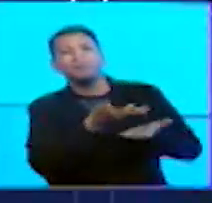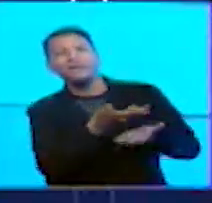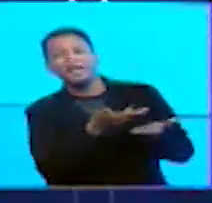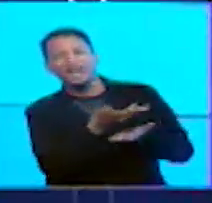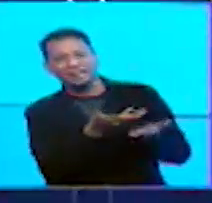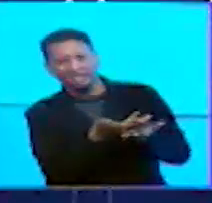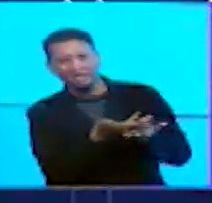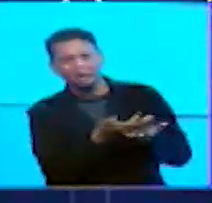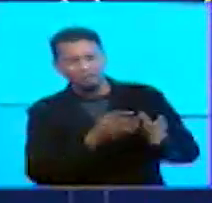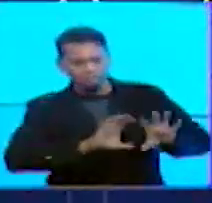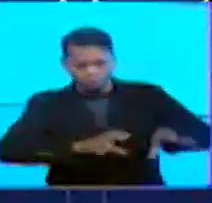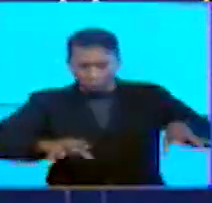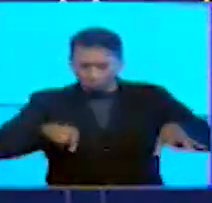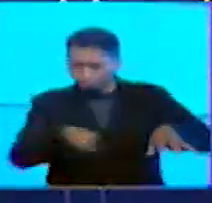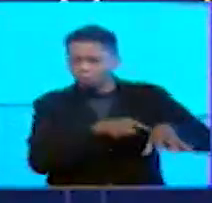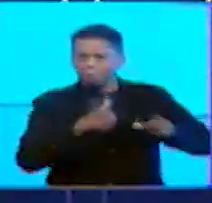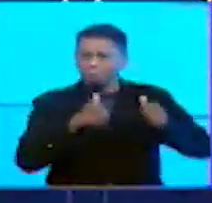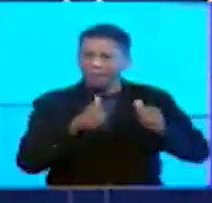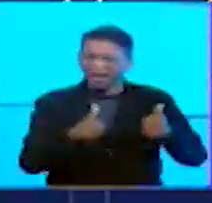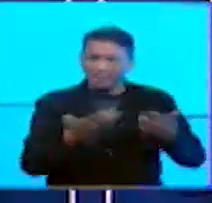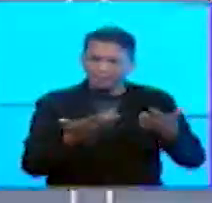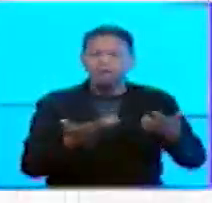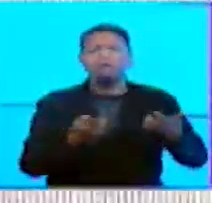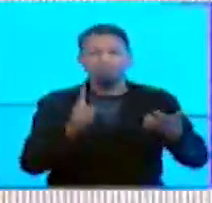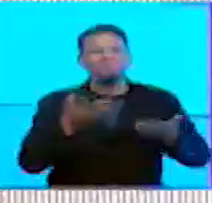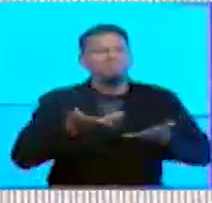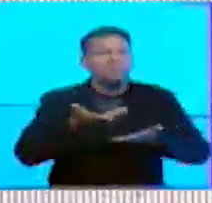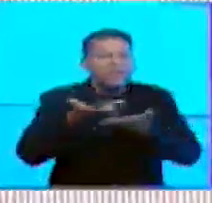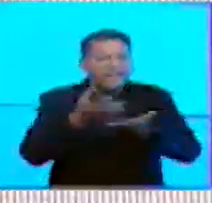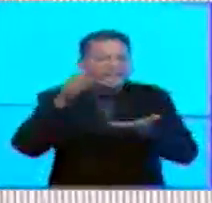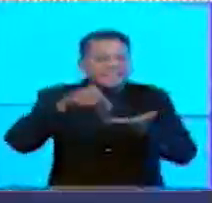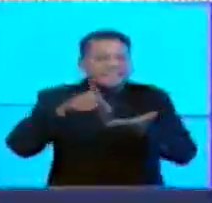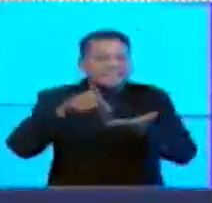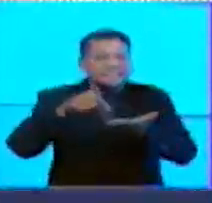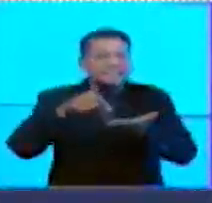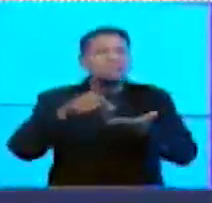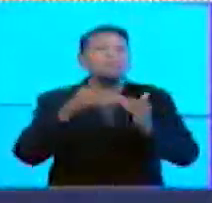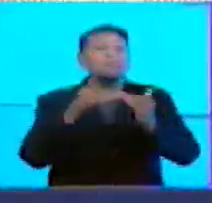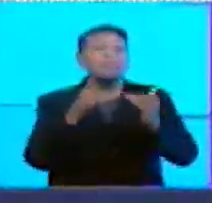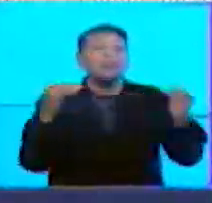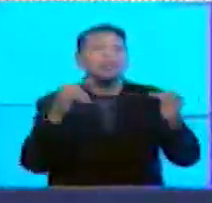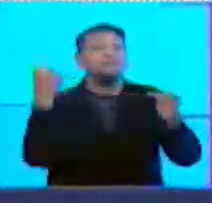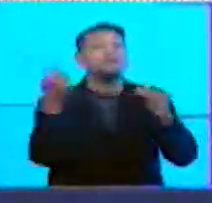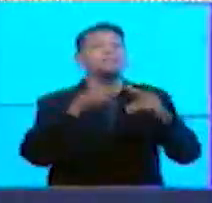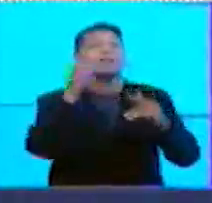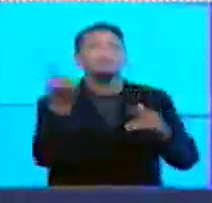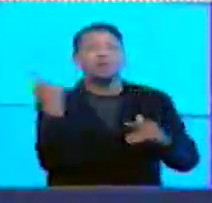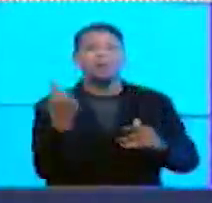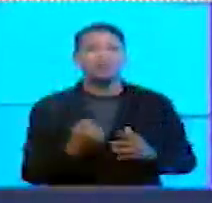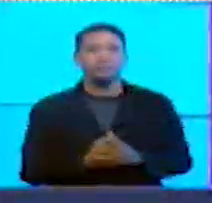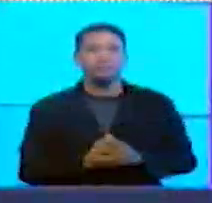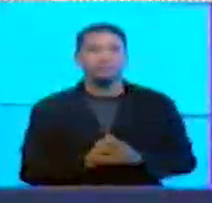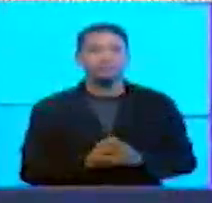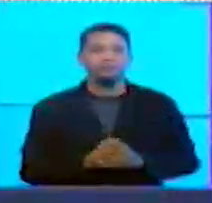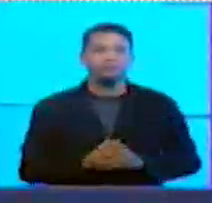terbaik, pelayanan yang kelas dunia. Bagaimana ternyata digital itu bisa menjadi solusi juga untuk membantu